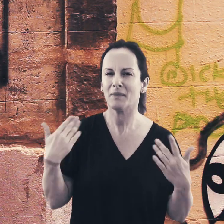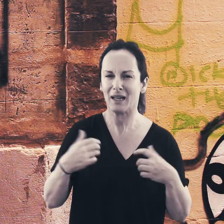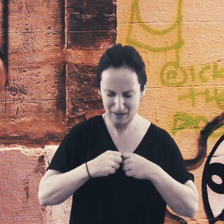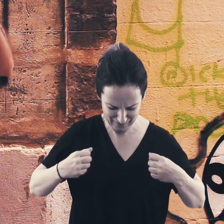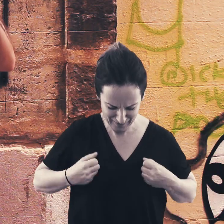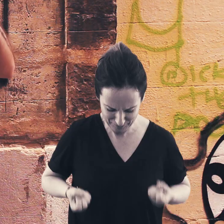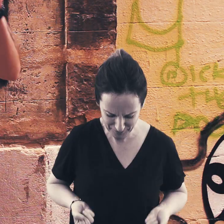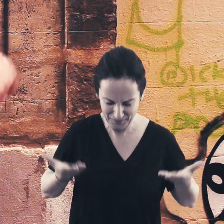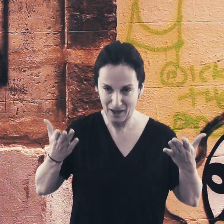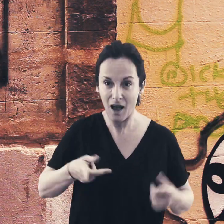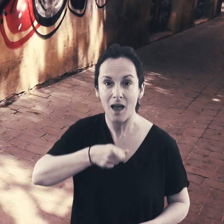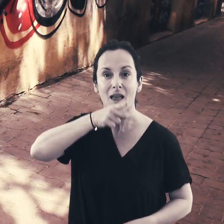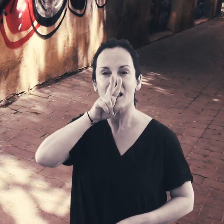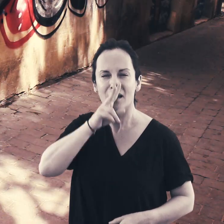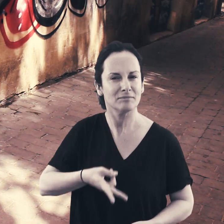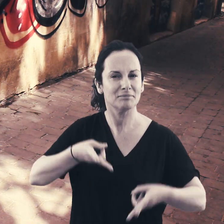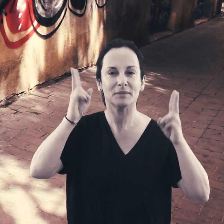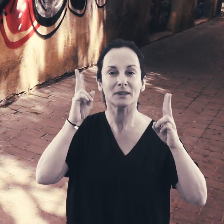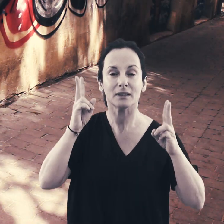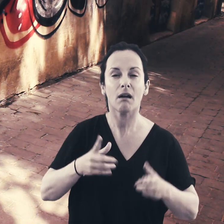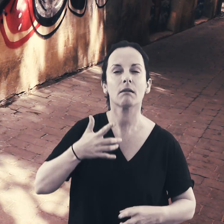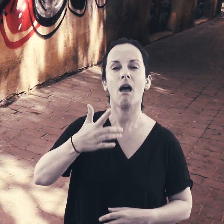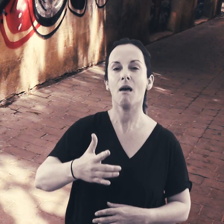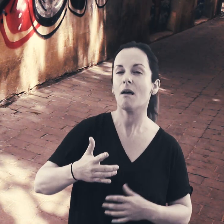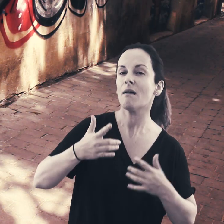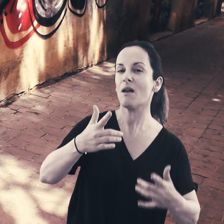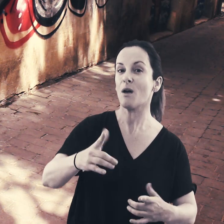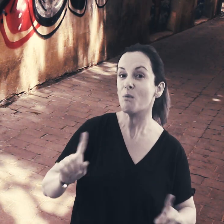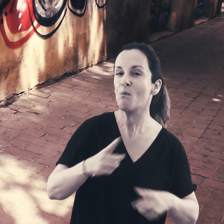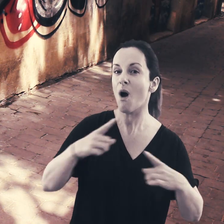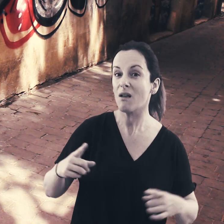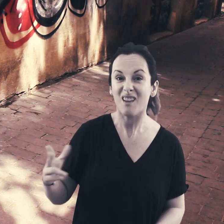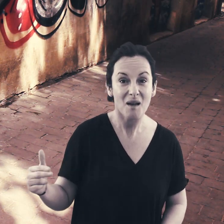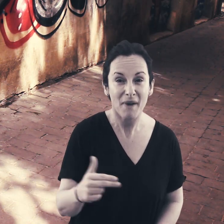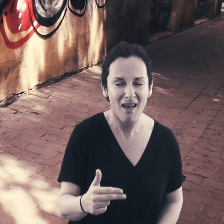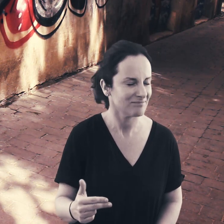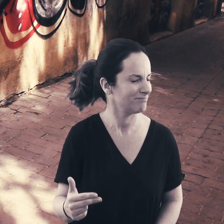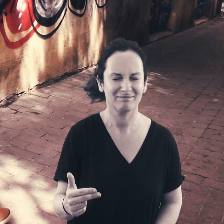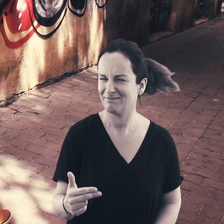Rap, expressa't en tota llibertat. Rap, no només és un pes, tothom ho sap.